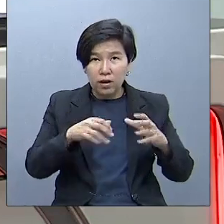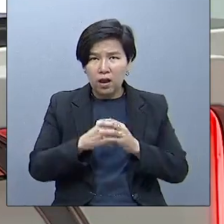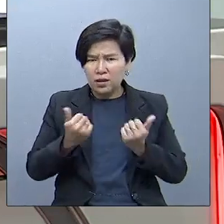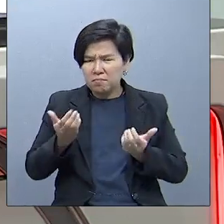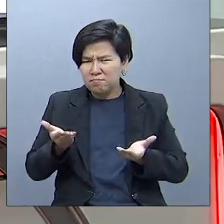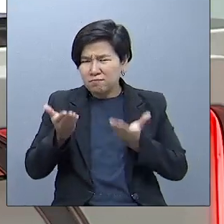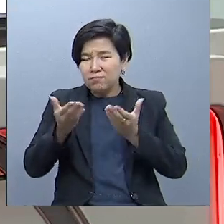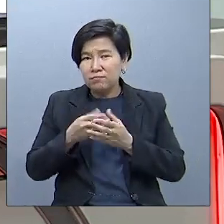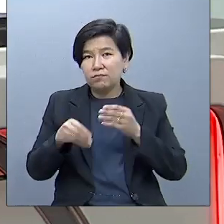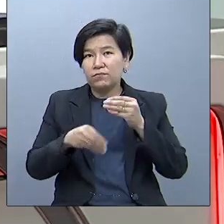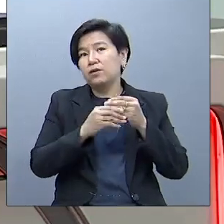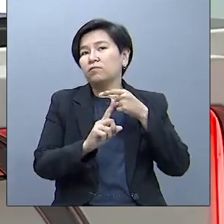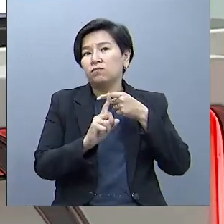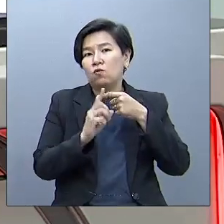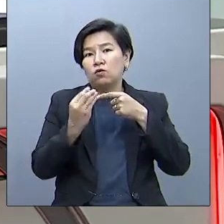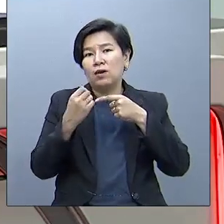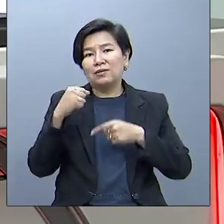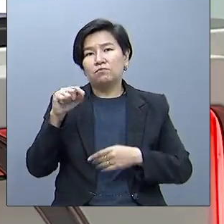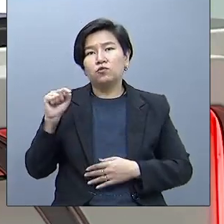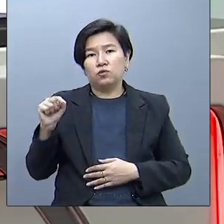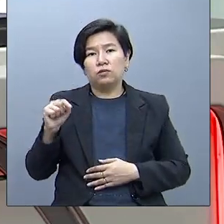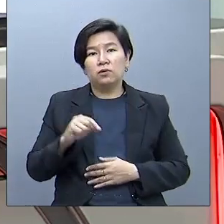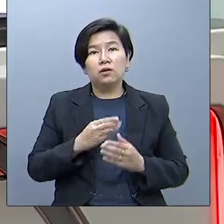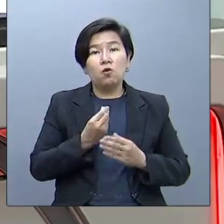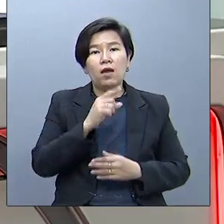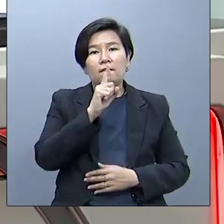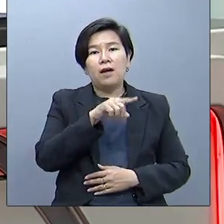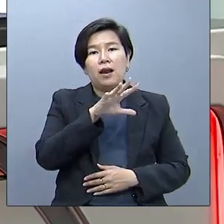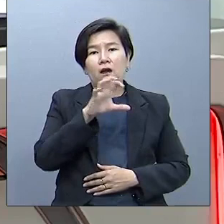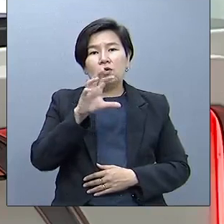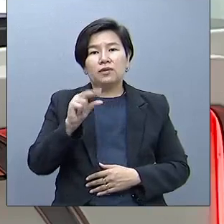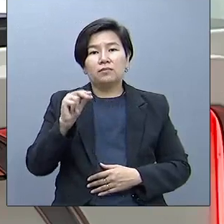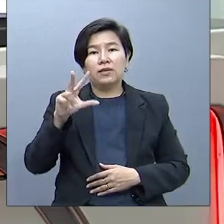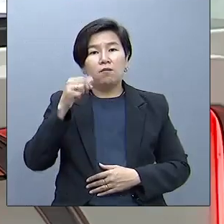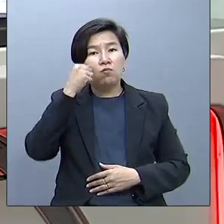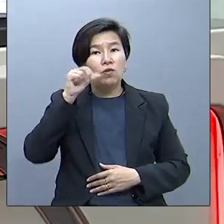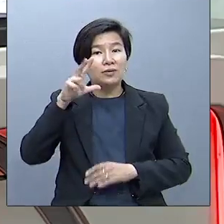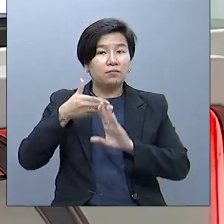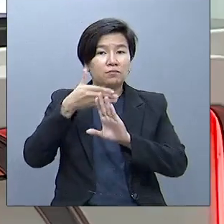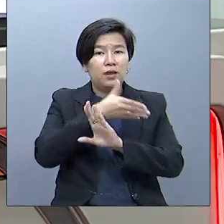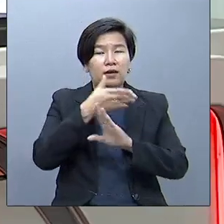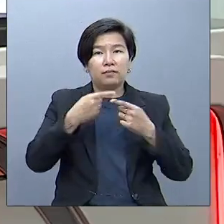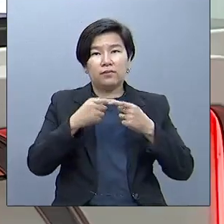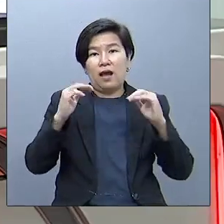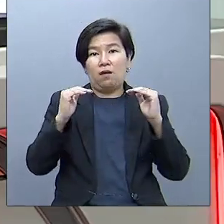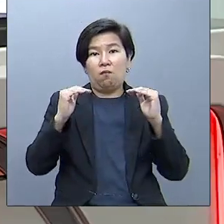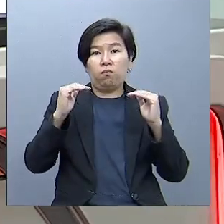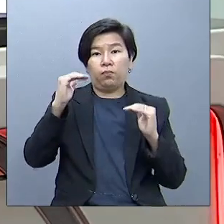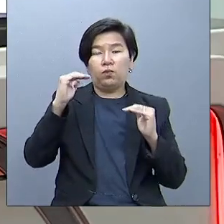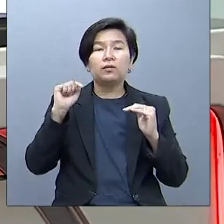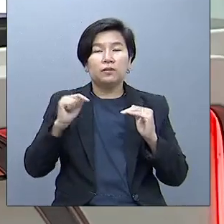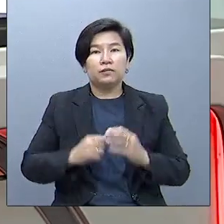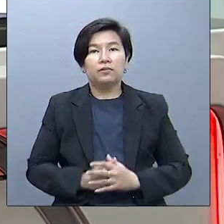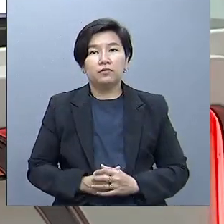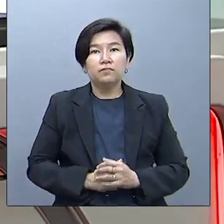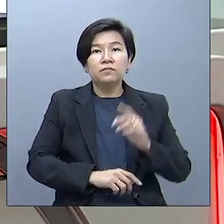ยวและตอนนี้ บวกขึ้นประมาณ 10 ครจุด ผ่านห้าห้อยสำสสัมมนต่จากช่ง 3 วนที่ผ่านมาดัชนีในตลด